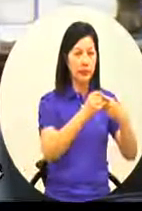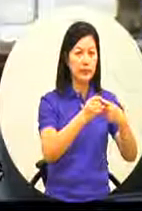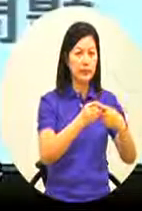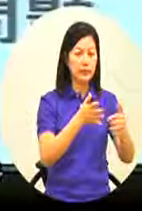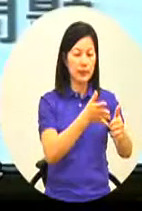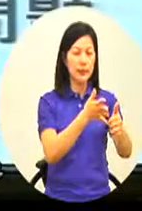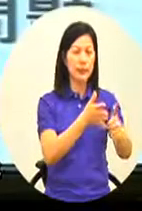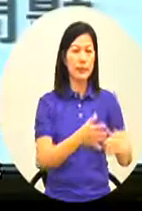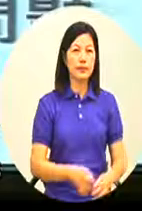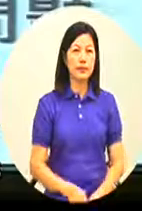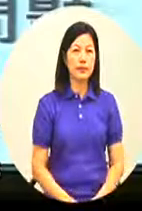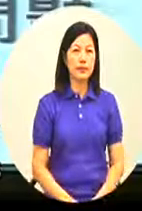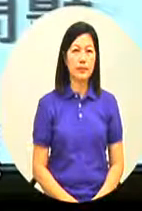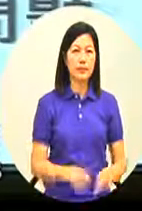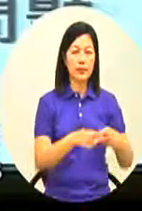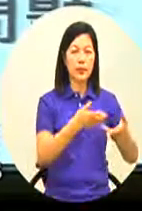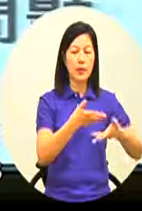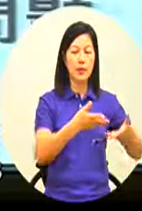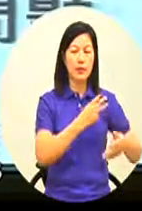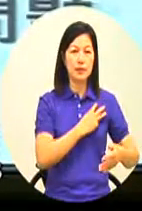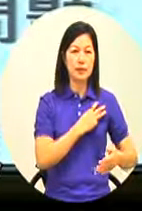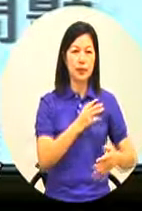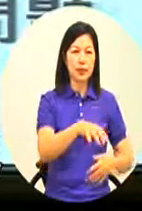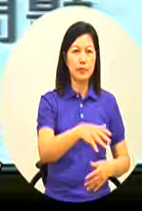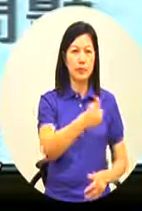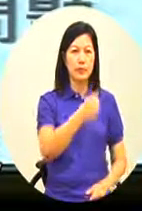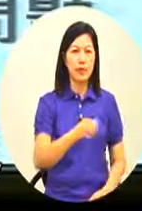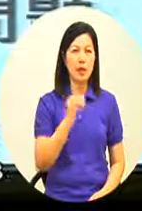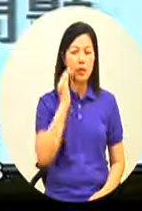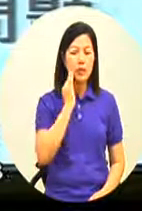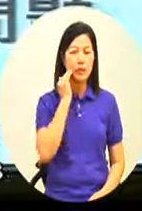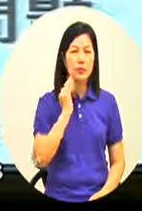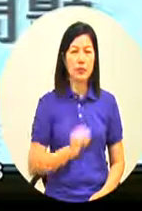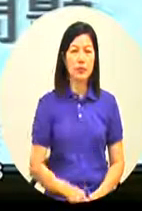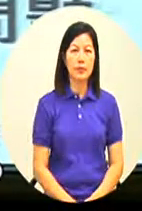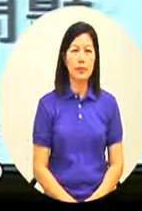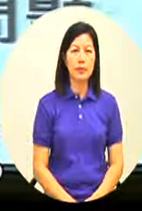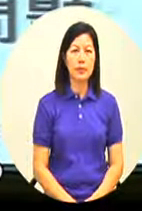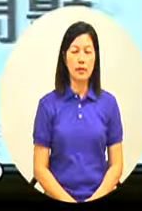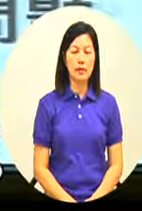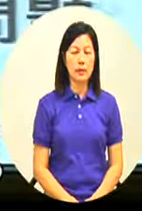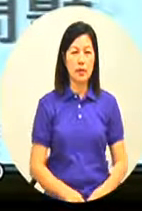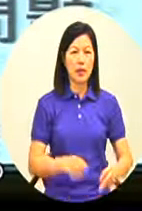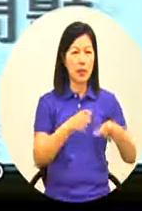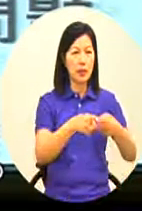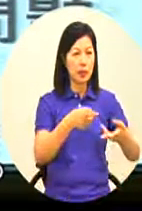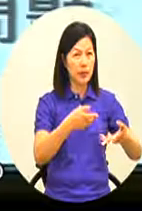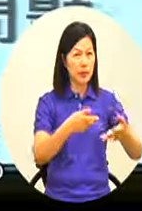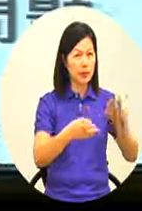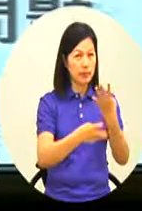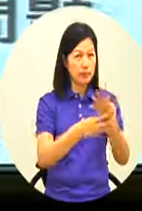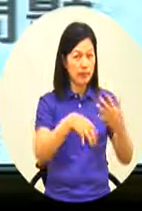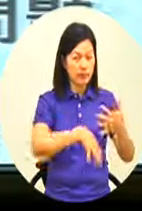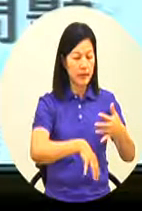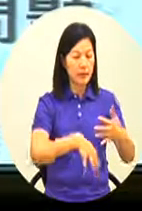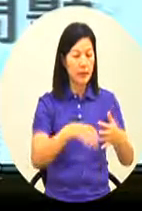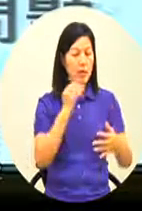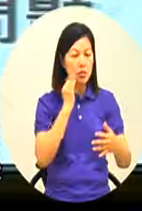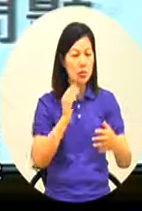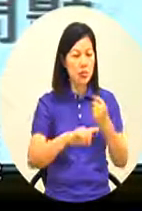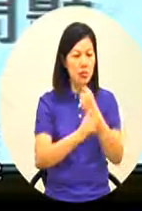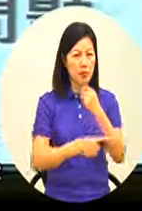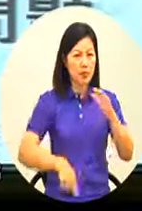教一下公务局赵局长，如果说在公园里面，你先请坐了。好，在公园里面如果发生一些违规违法的